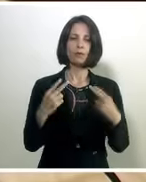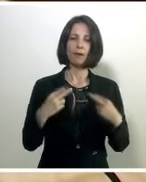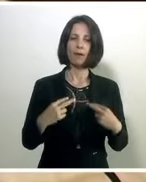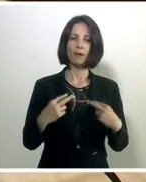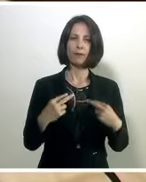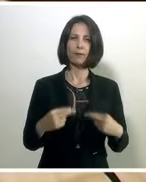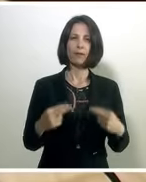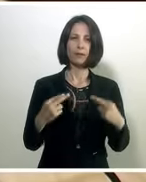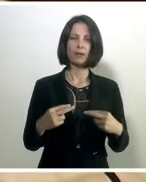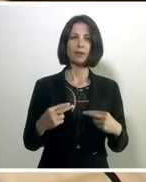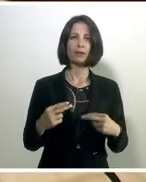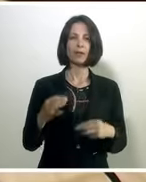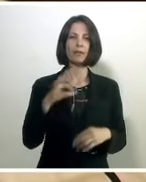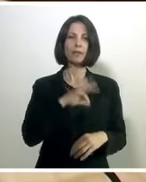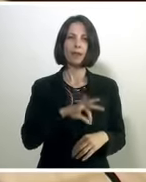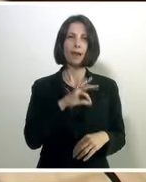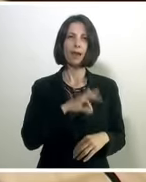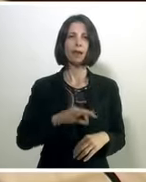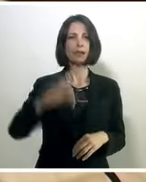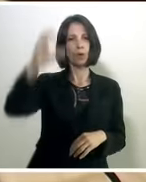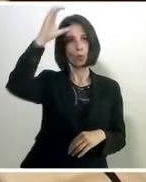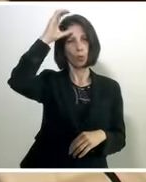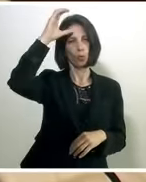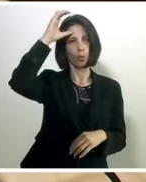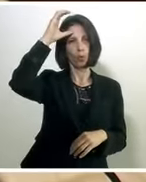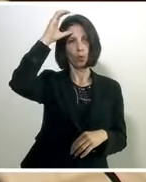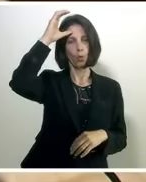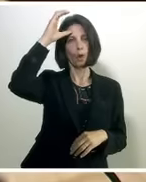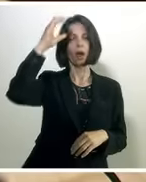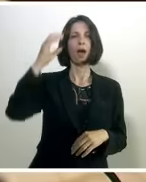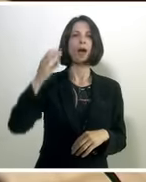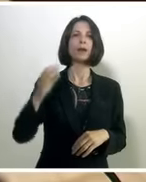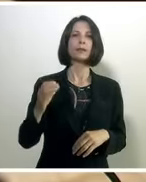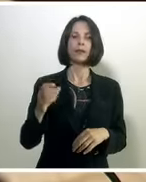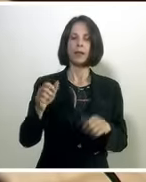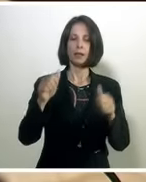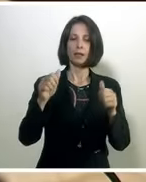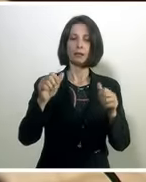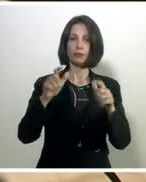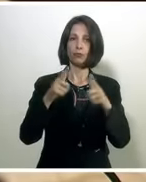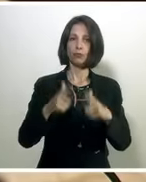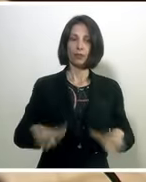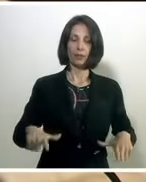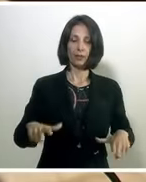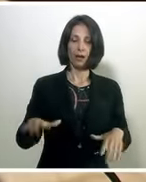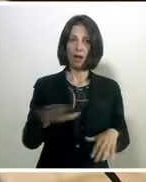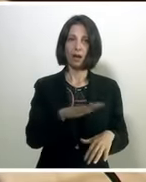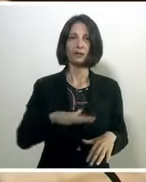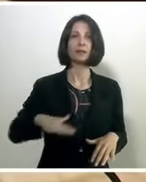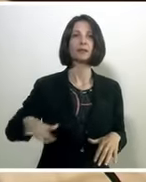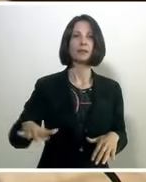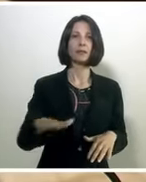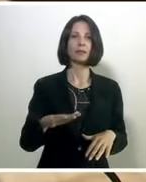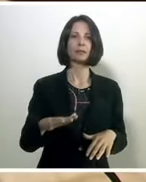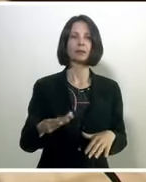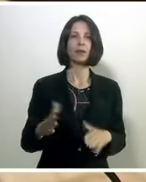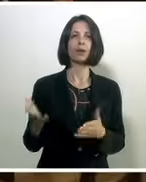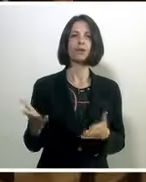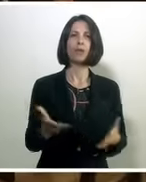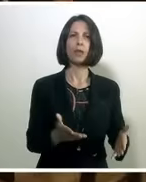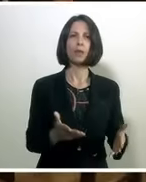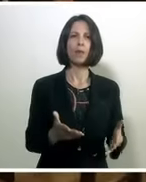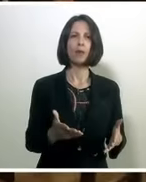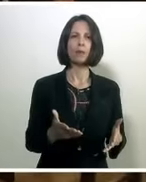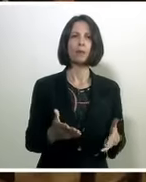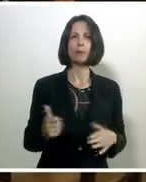della Cultura e per la nostra comunità accademica e cittadina dalla quale oggi celebriamo un grande protagonista della